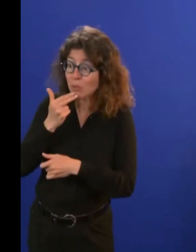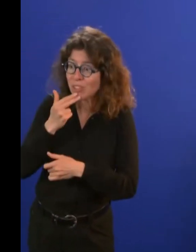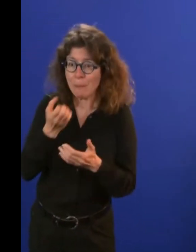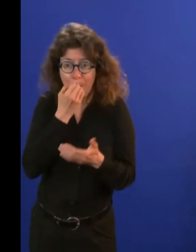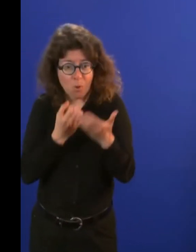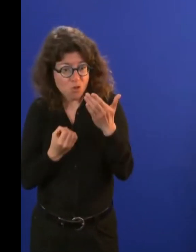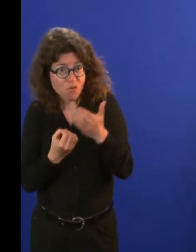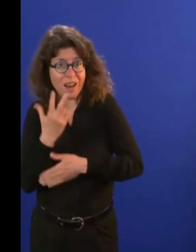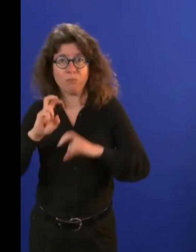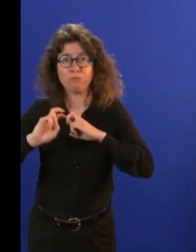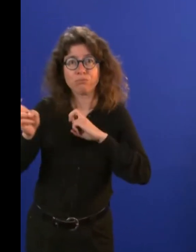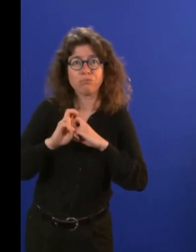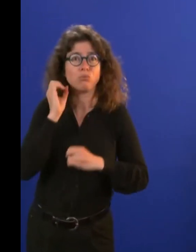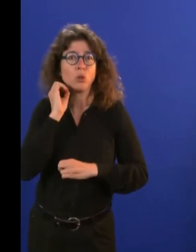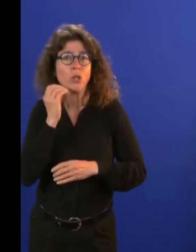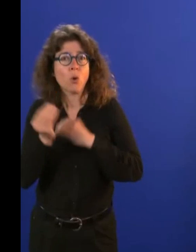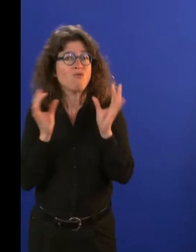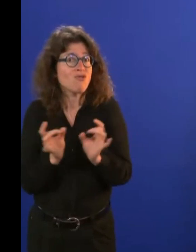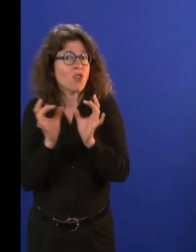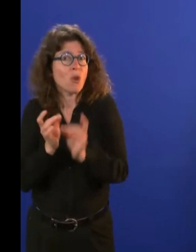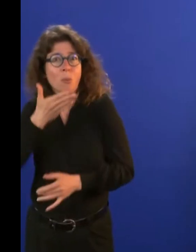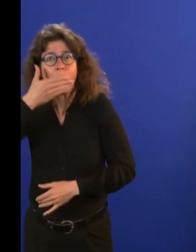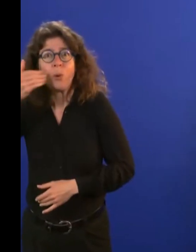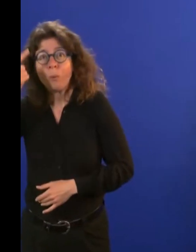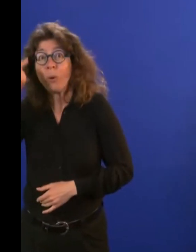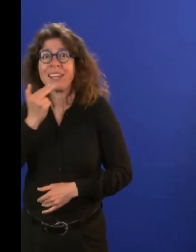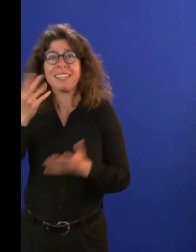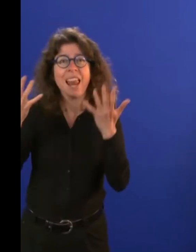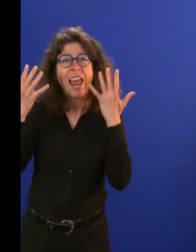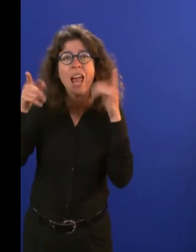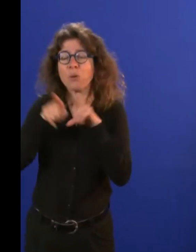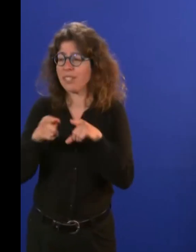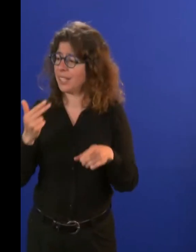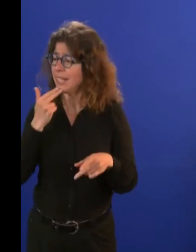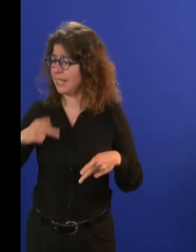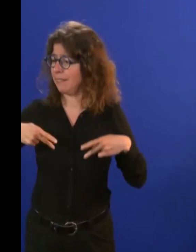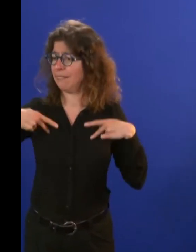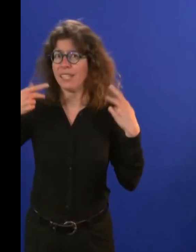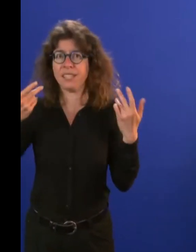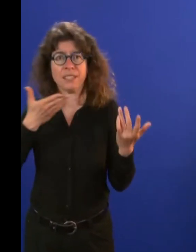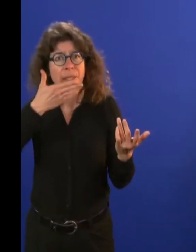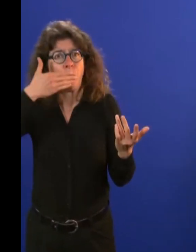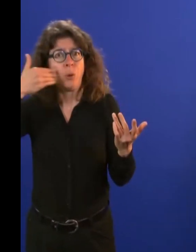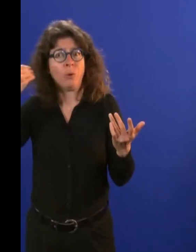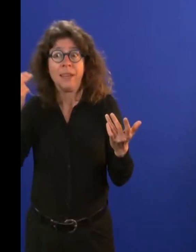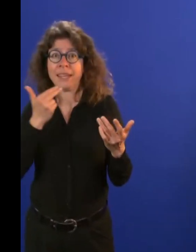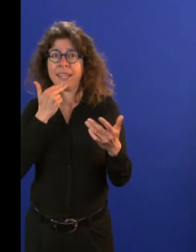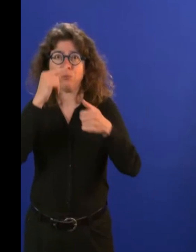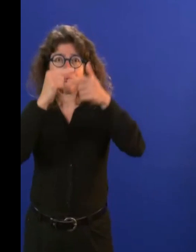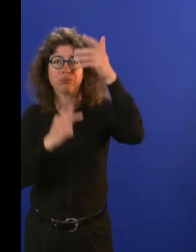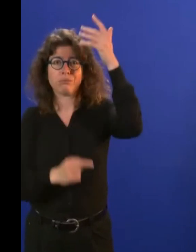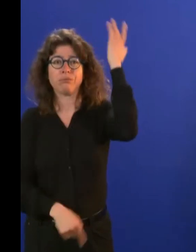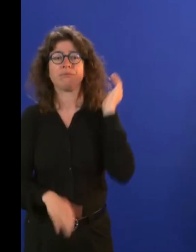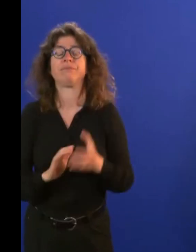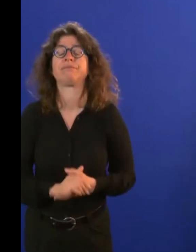déplacements au quotidien ou occasionnels, pour la qualité de l'air et la qualité de vie dans la métropole et au-delà. Cette augmentation